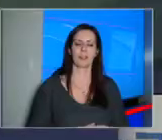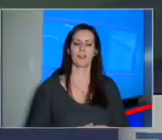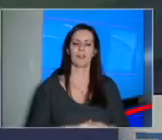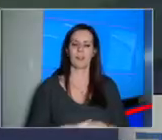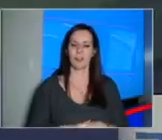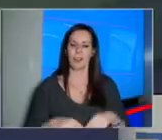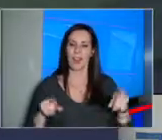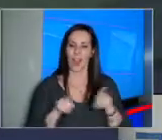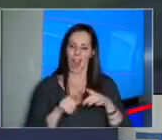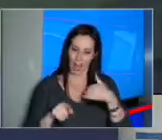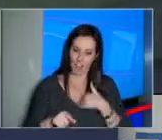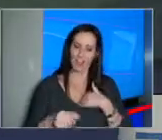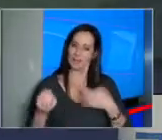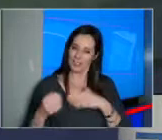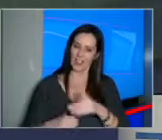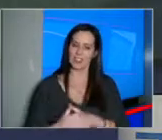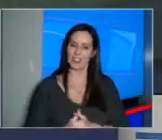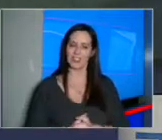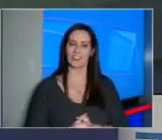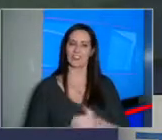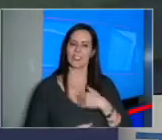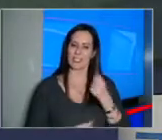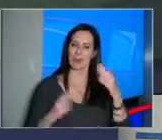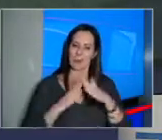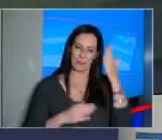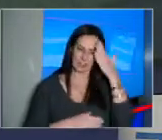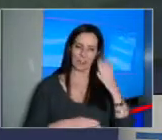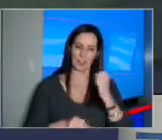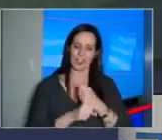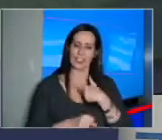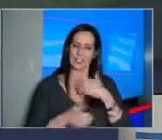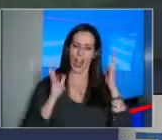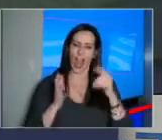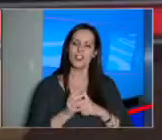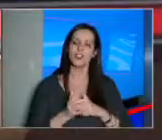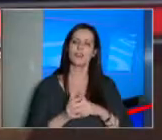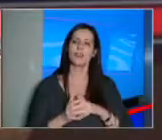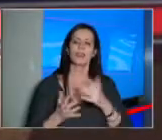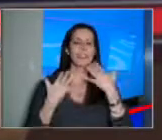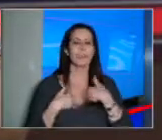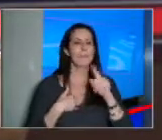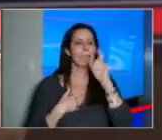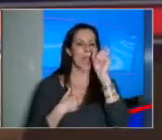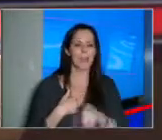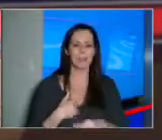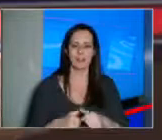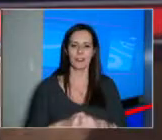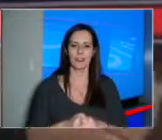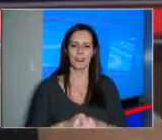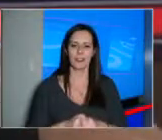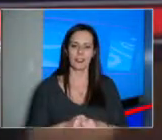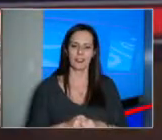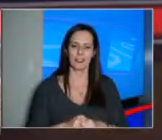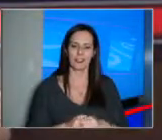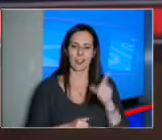אח שלי עם סטטוקסטר, עם טלקסטר, זה מגניב, אני קצת מהבית מכיר, זה מה שעשה לי את הרעש. נומקה, בואי ספרי לנו מי את ומה את עושה.